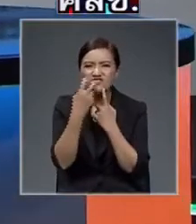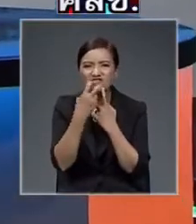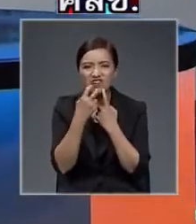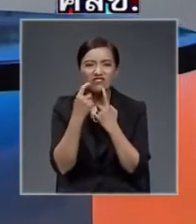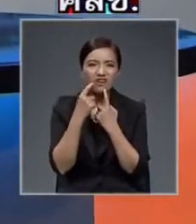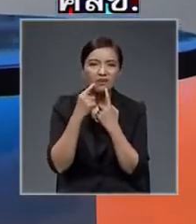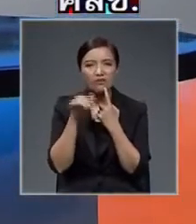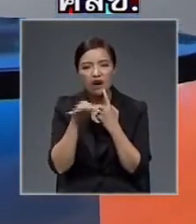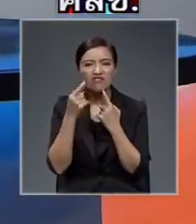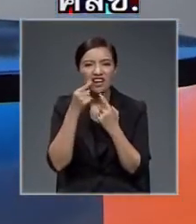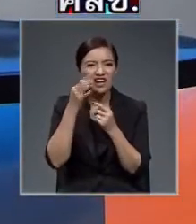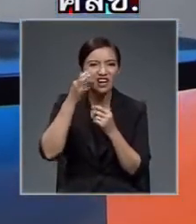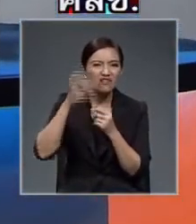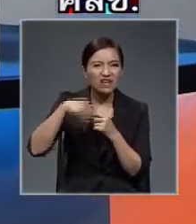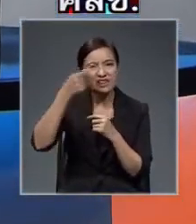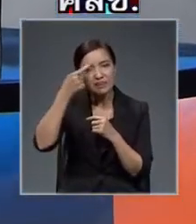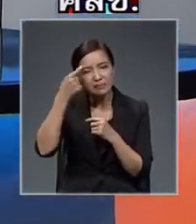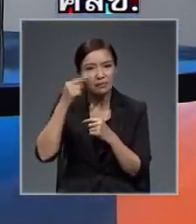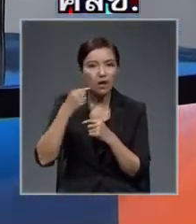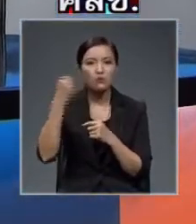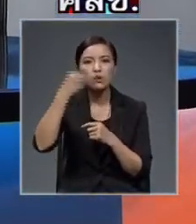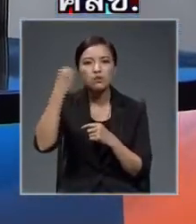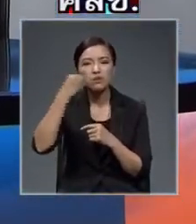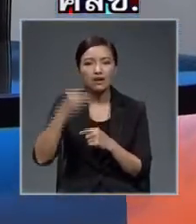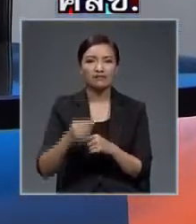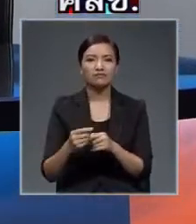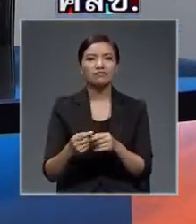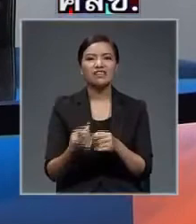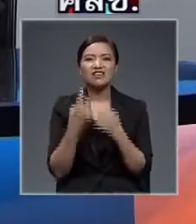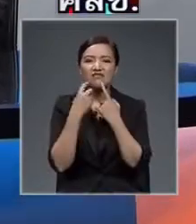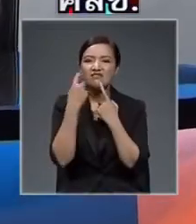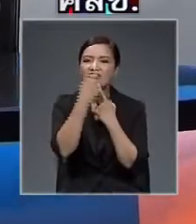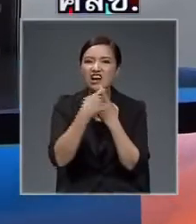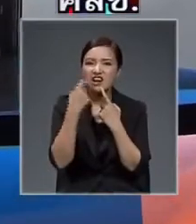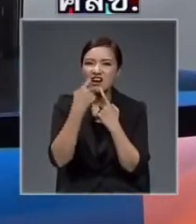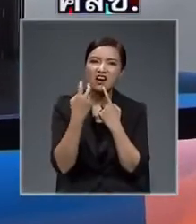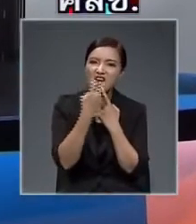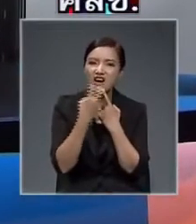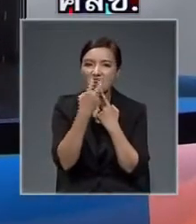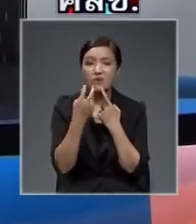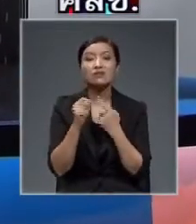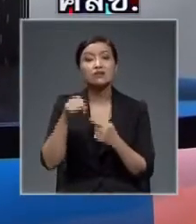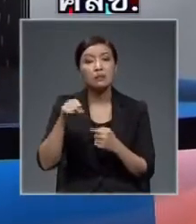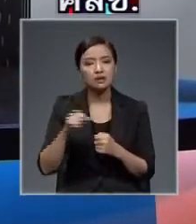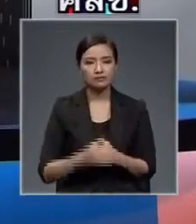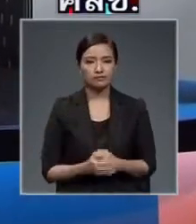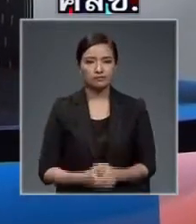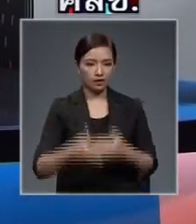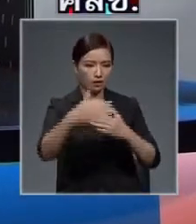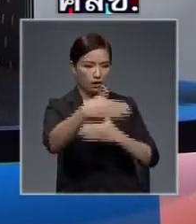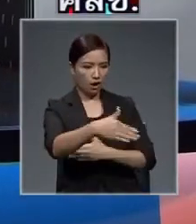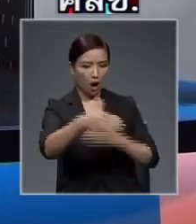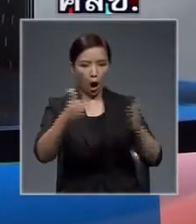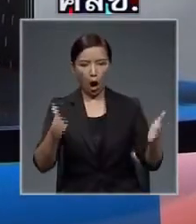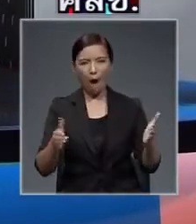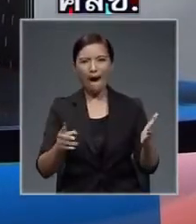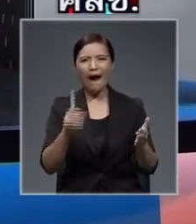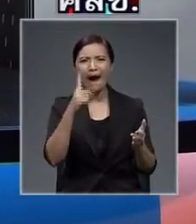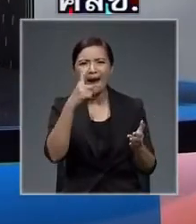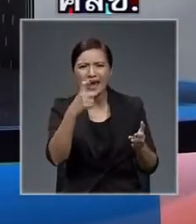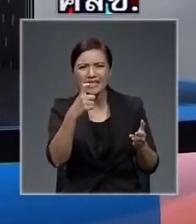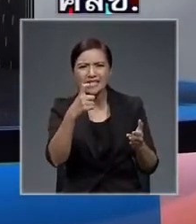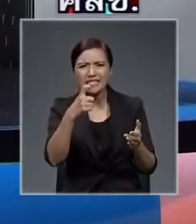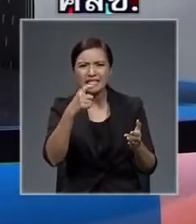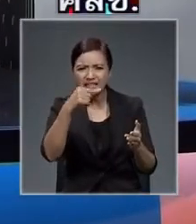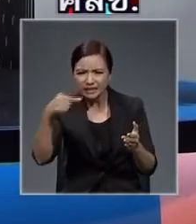ติถ้าฟันผุก็จะโดนบ่อยกว่านั้นนะคะที่ต้องเอ็กซเรย์เข้าไปในห้องเอ็กซเรย์เนี่ยค่ะมันมีหลายๆ